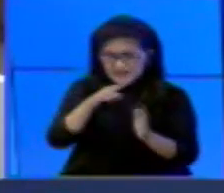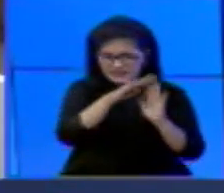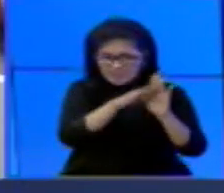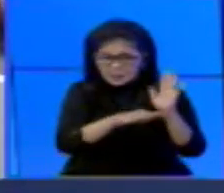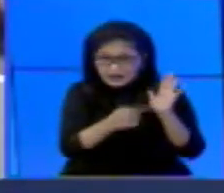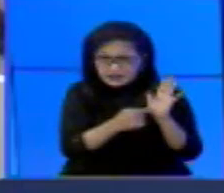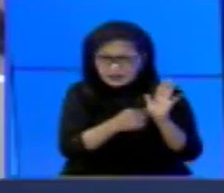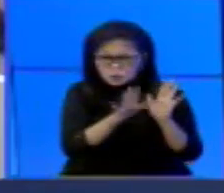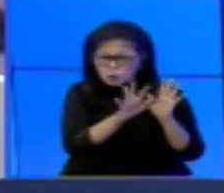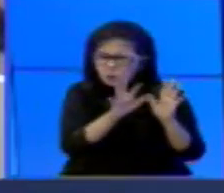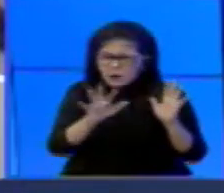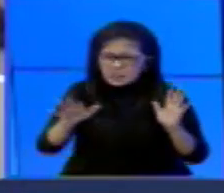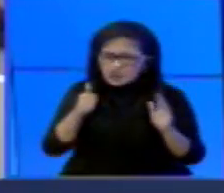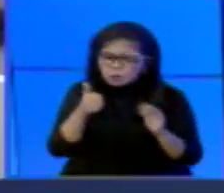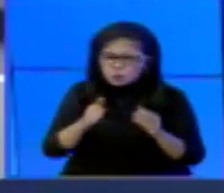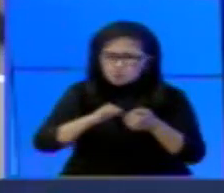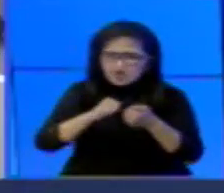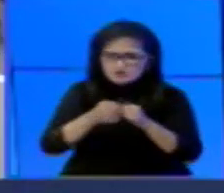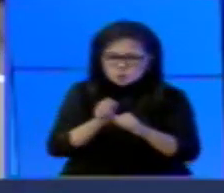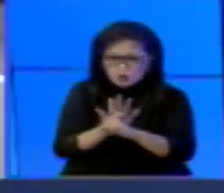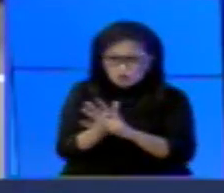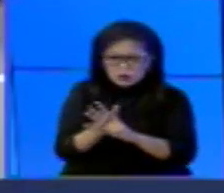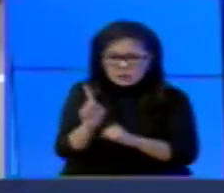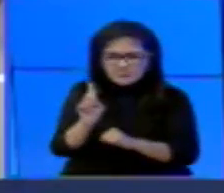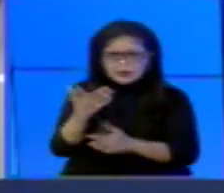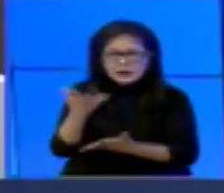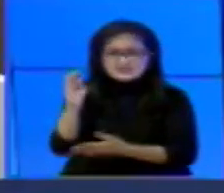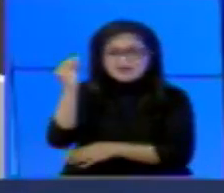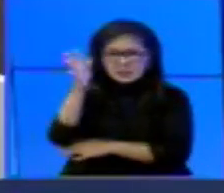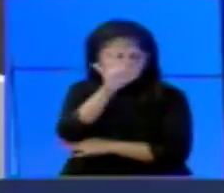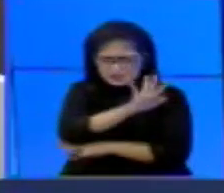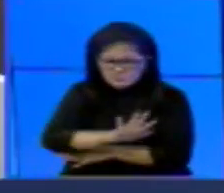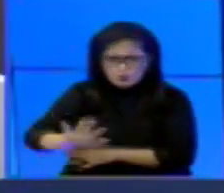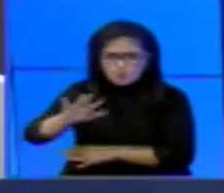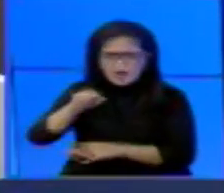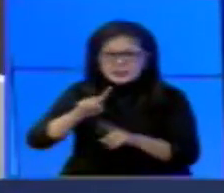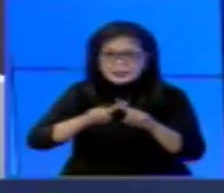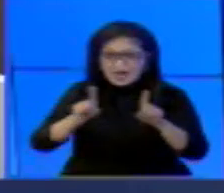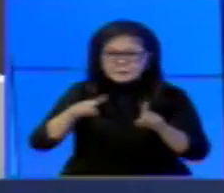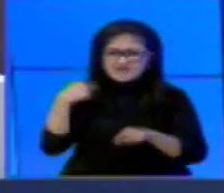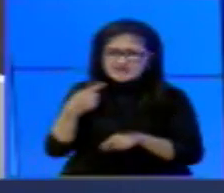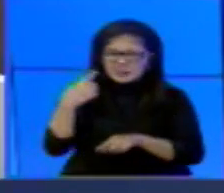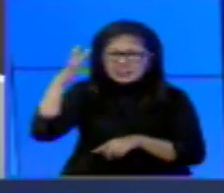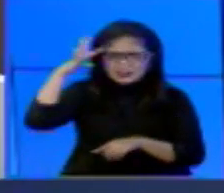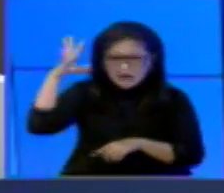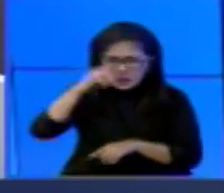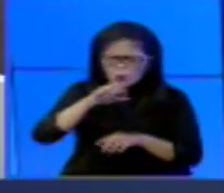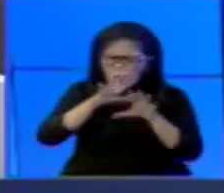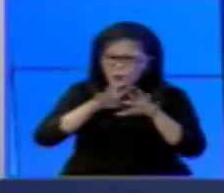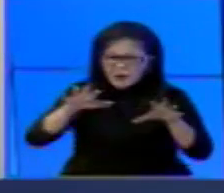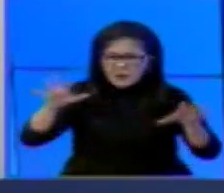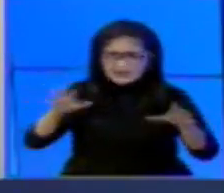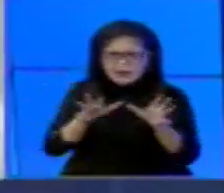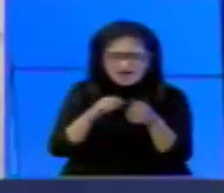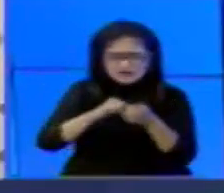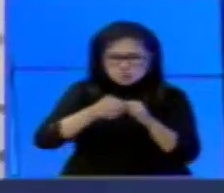paling banyak kasus COVID ada di Jabodetabek, tapi kita juga mengetahui bahwa banyak kasus juga yang